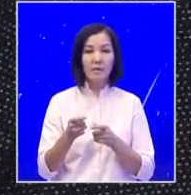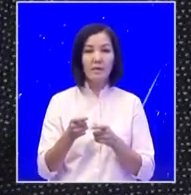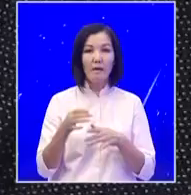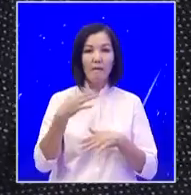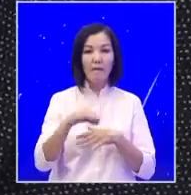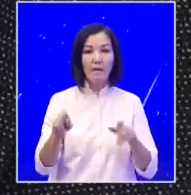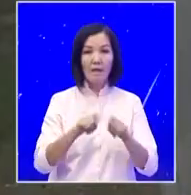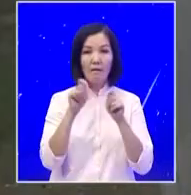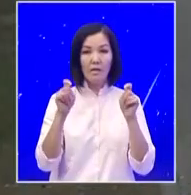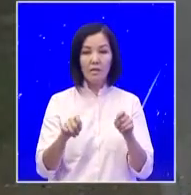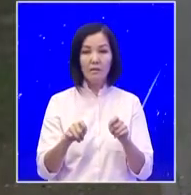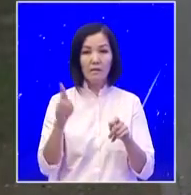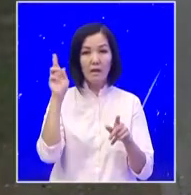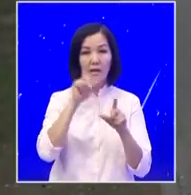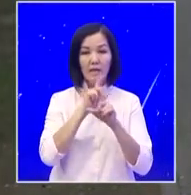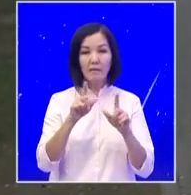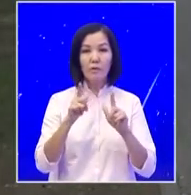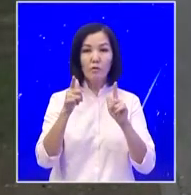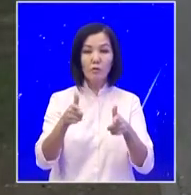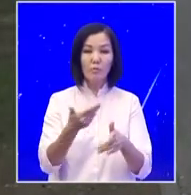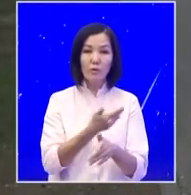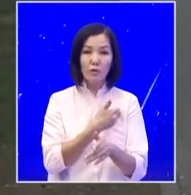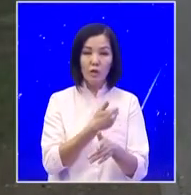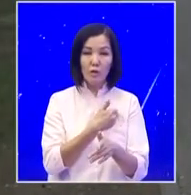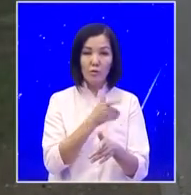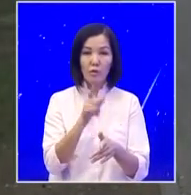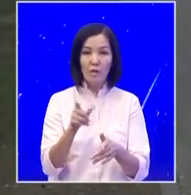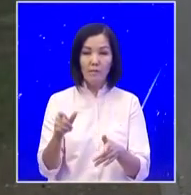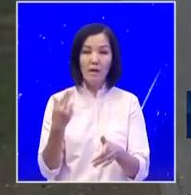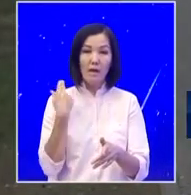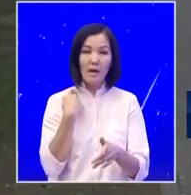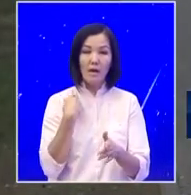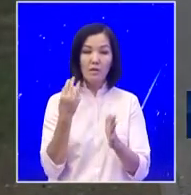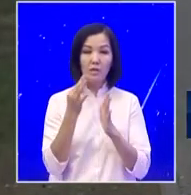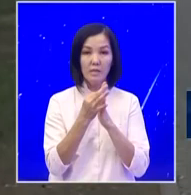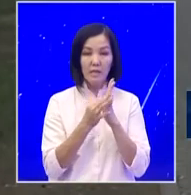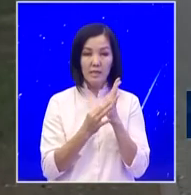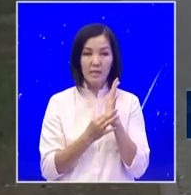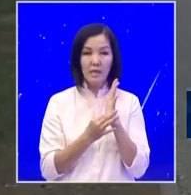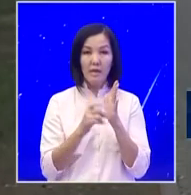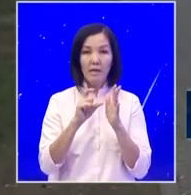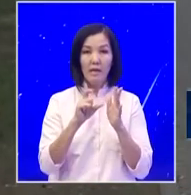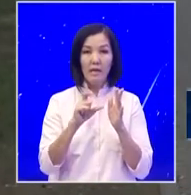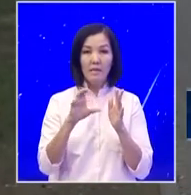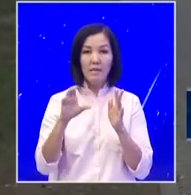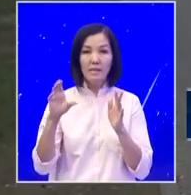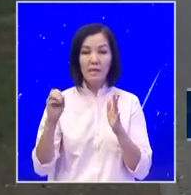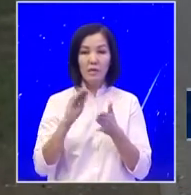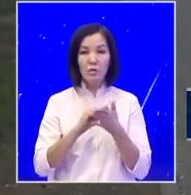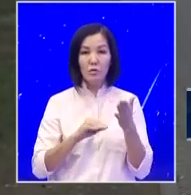ашылды. Академияға түсемдеген үміткерлерге жаңағы ағылшын тілінен тестілеуге, эссені қалай дұрыс